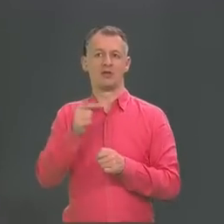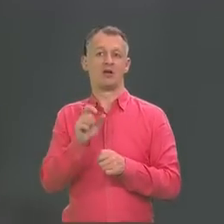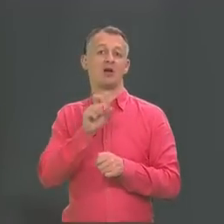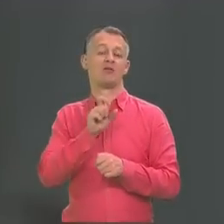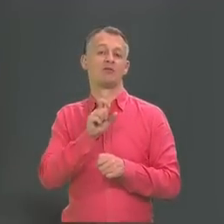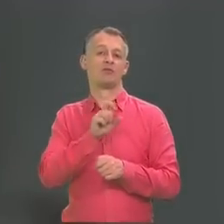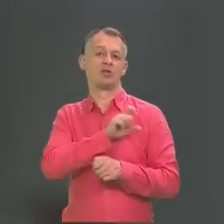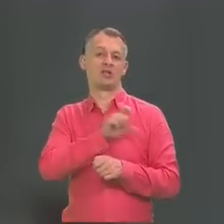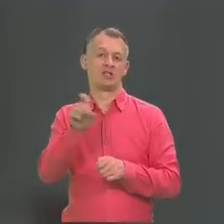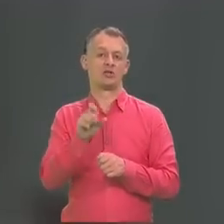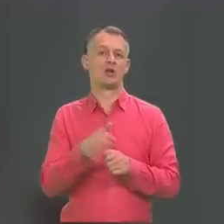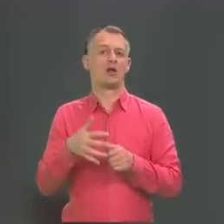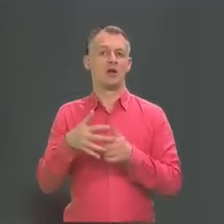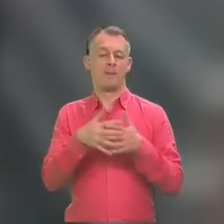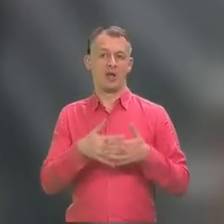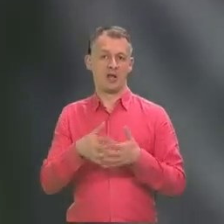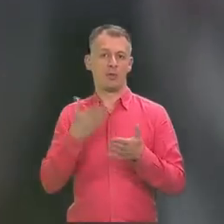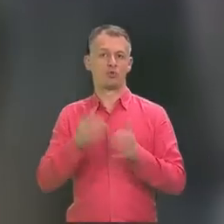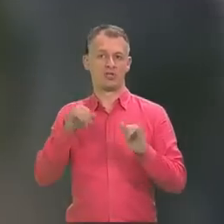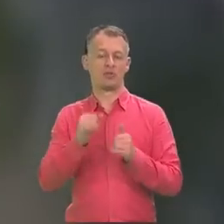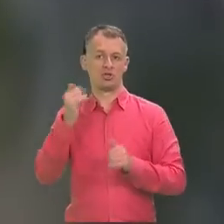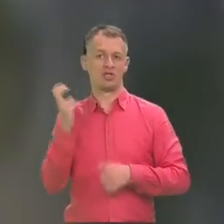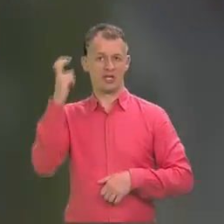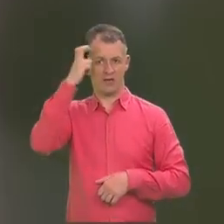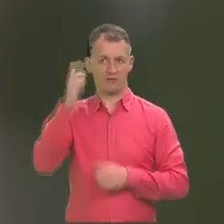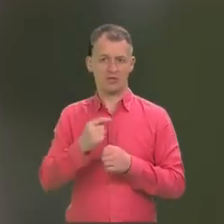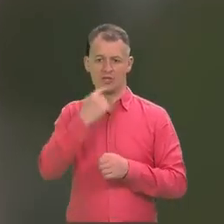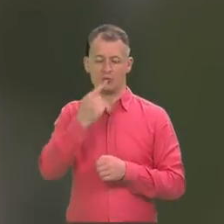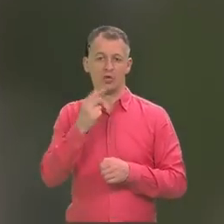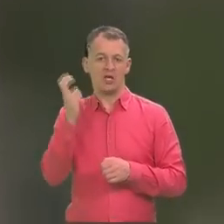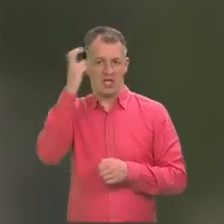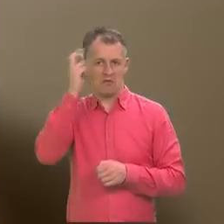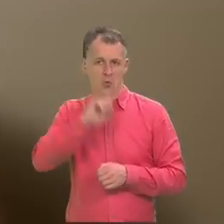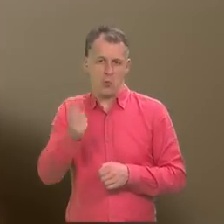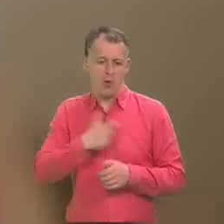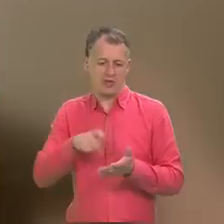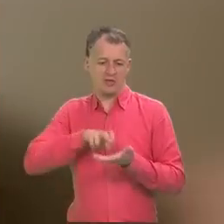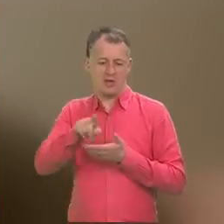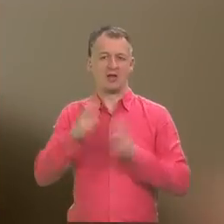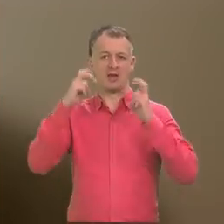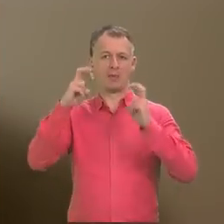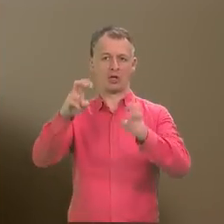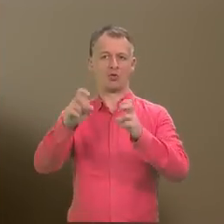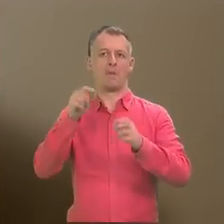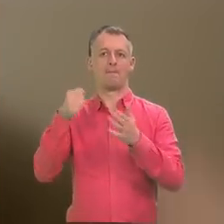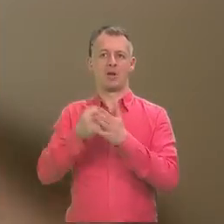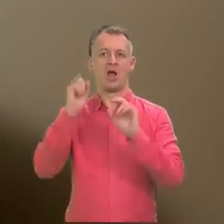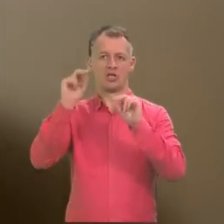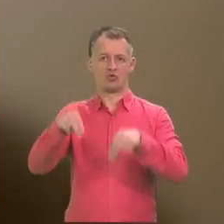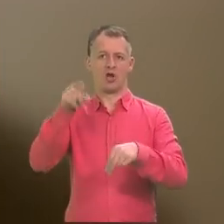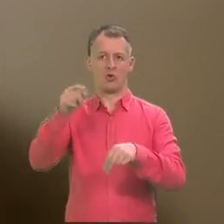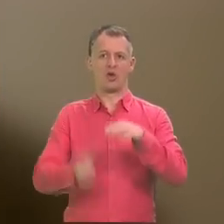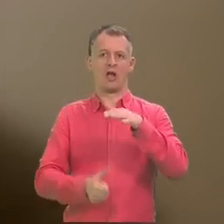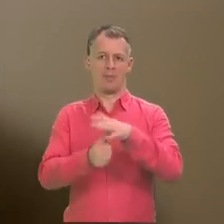atace. Kievul neagă însă orice implicare și spune că dronele nu au cum să ajungă până la Moscova. Ви знаєте, ми ж втягуємося в еру